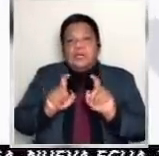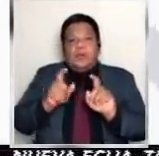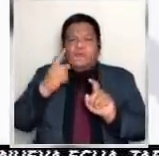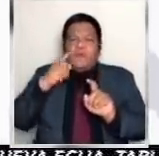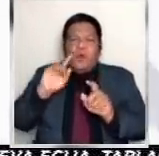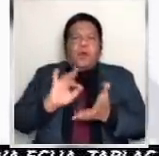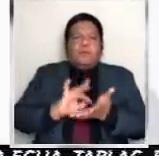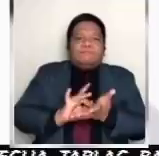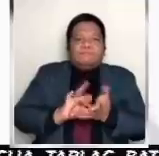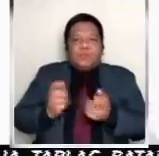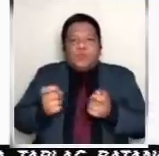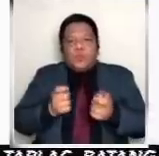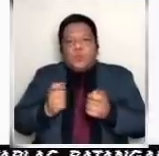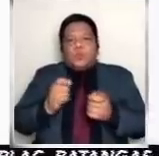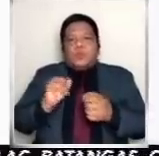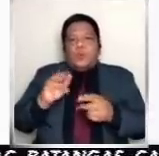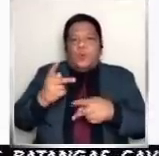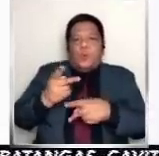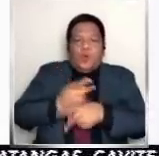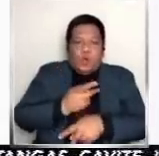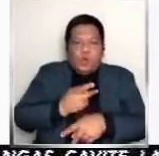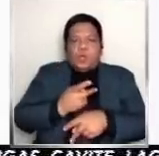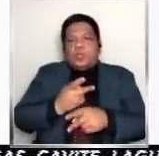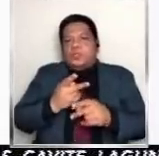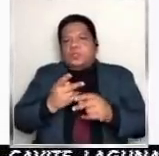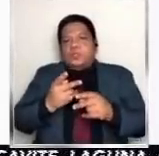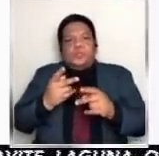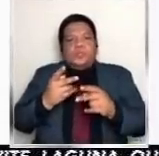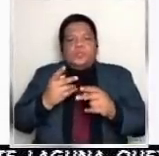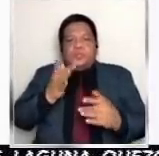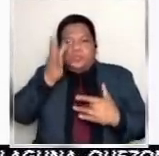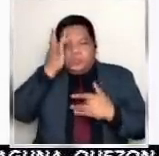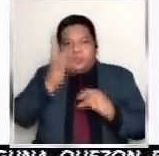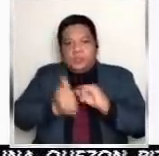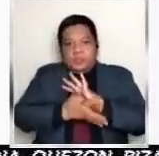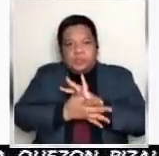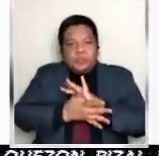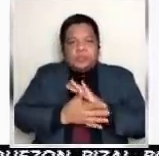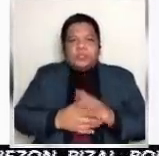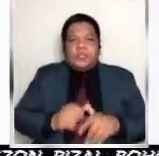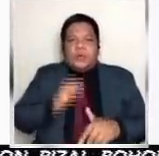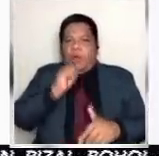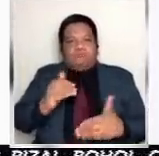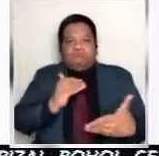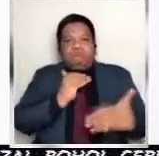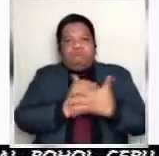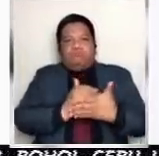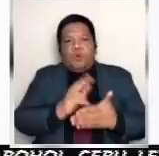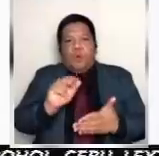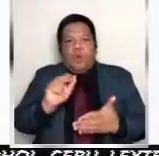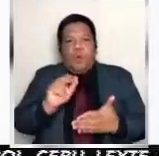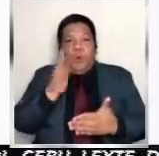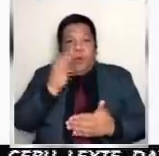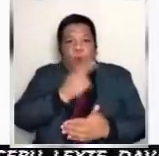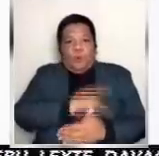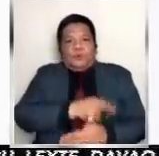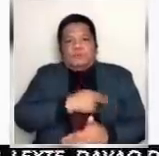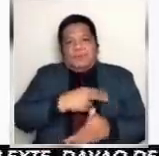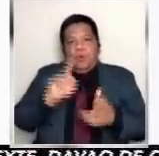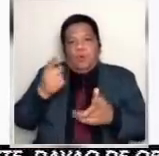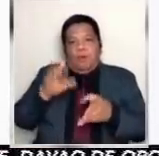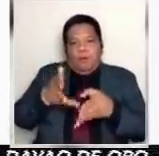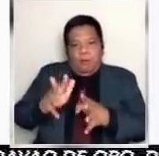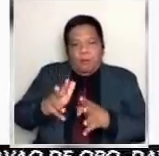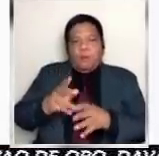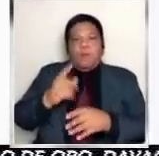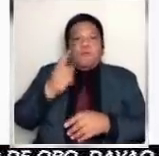of severe, moderate to severe cases. Hindi siya for preventive kasi nga mga hospital, at binibigay natin to for